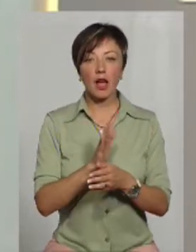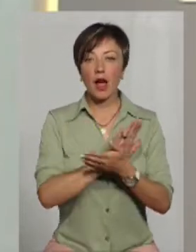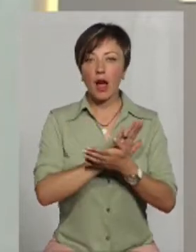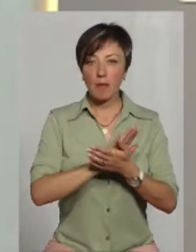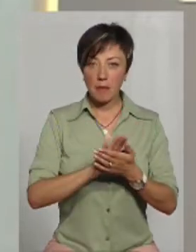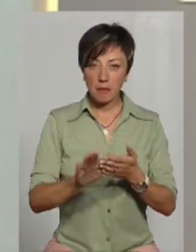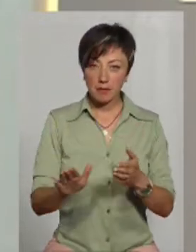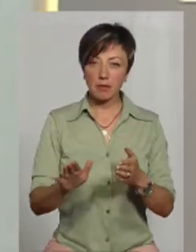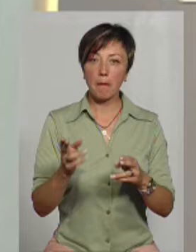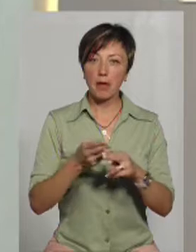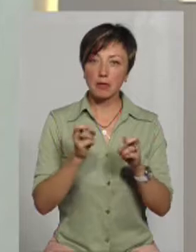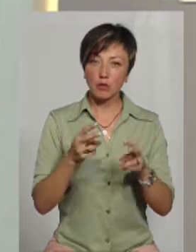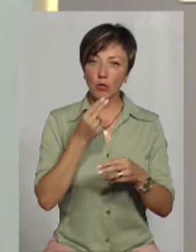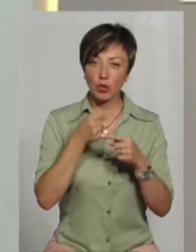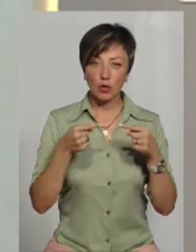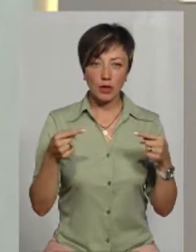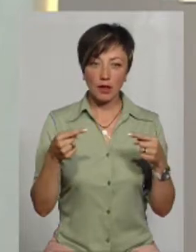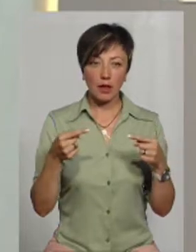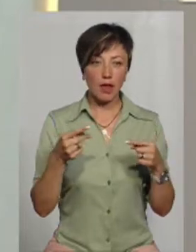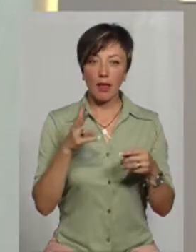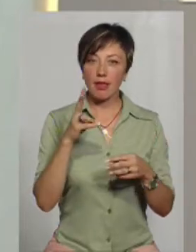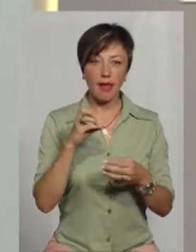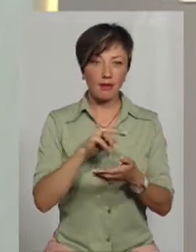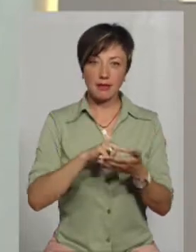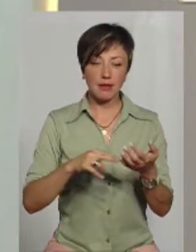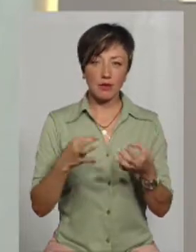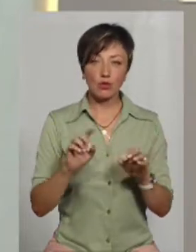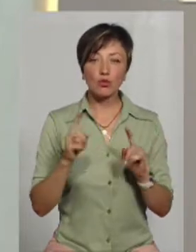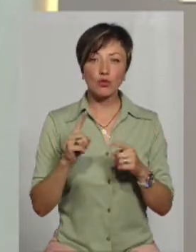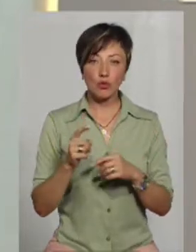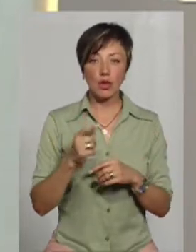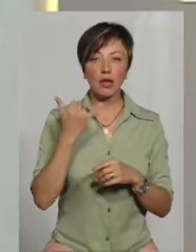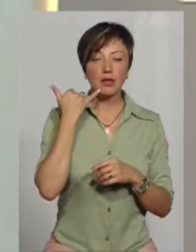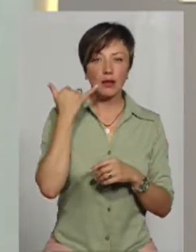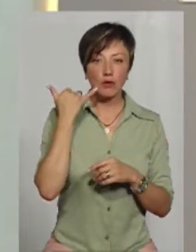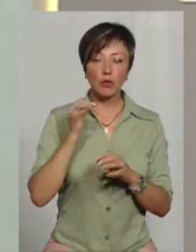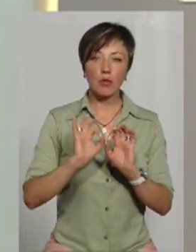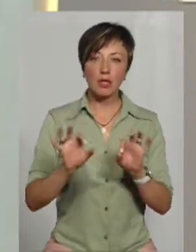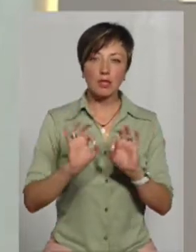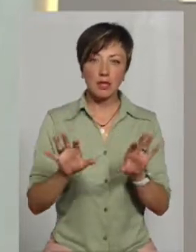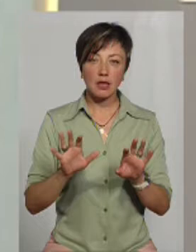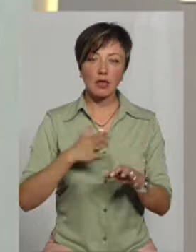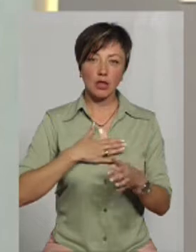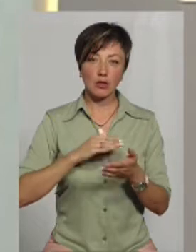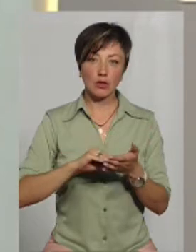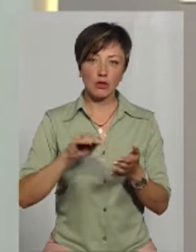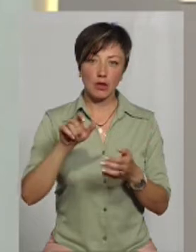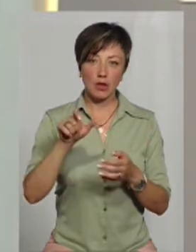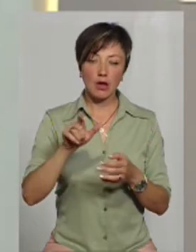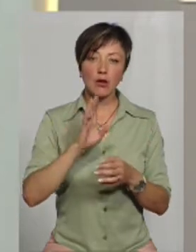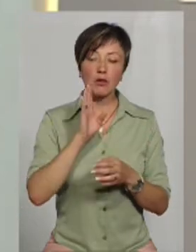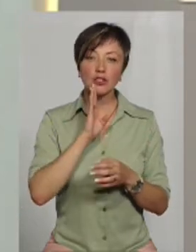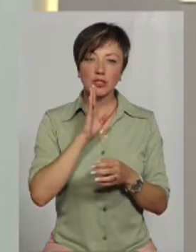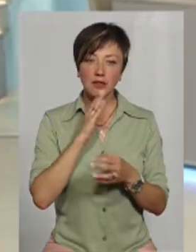екологічно безпечну продукцію, проте її не сертифікують. Чому? Телефоном пояснила Анастасія Бондарчук. Вона, до